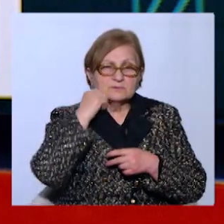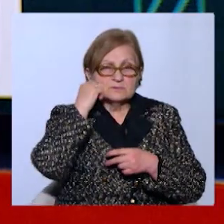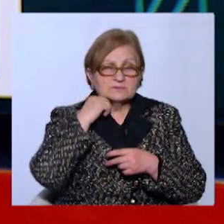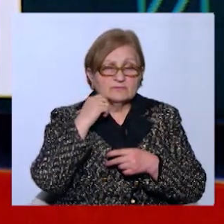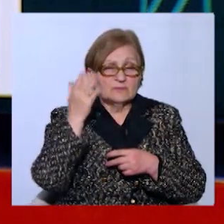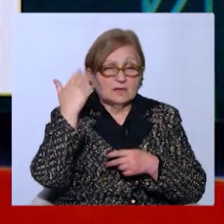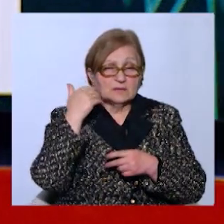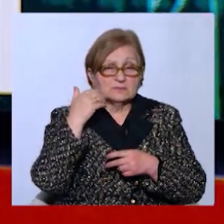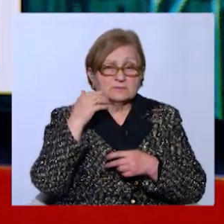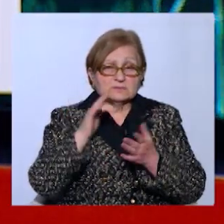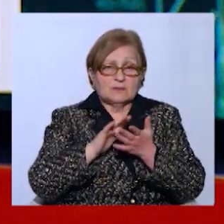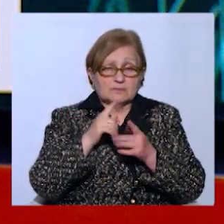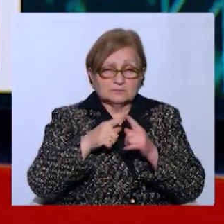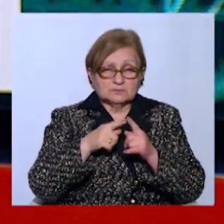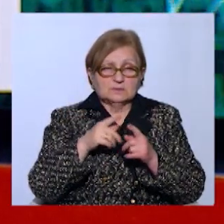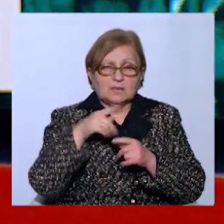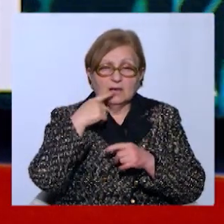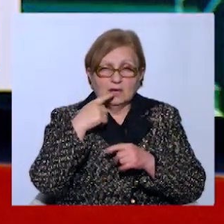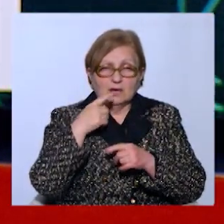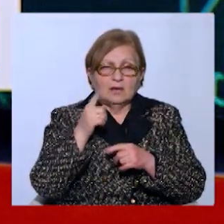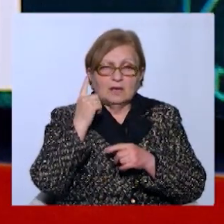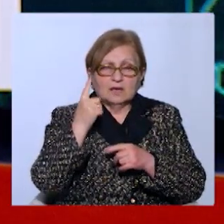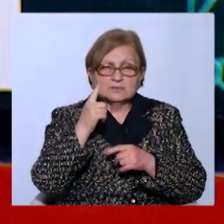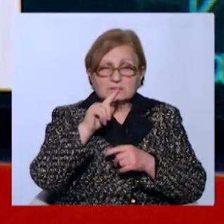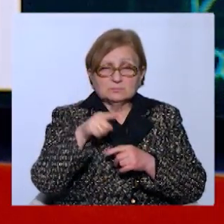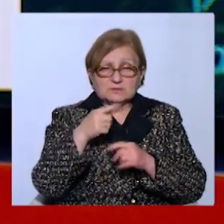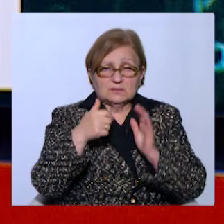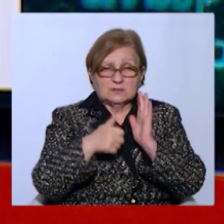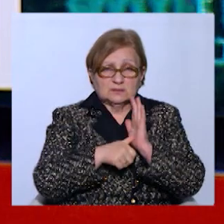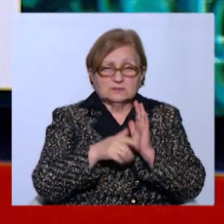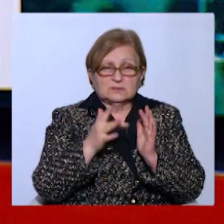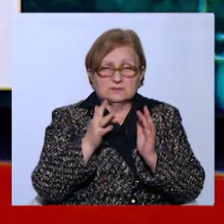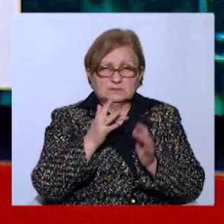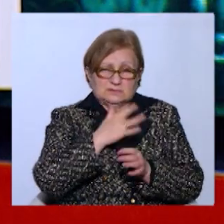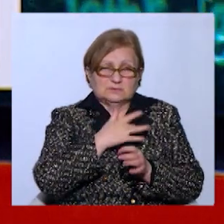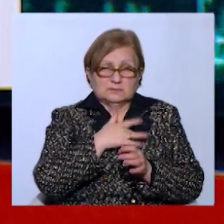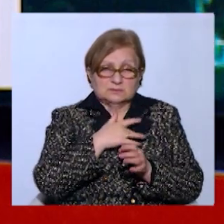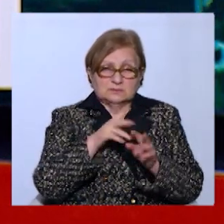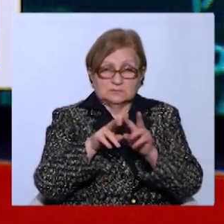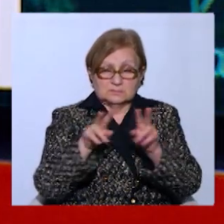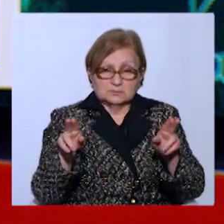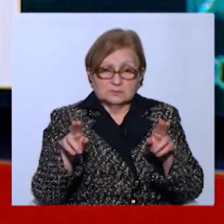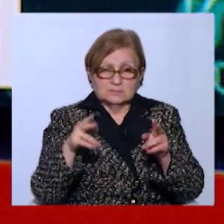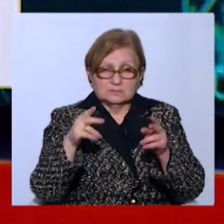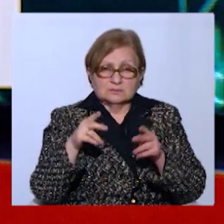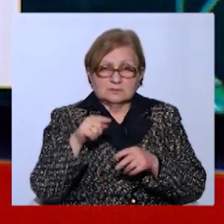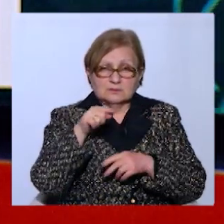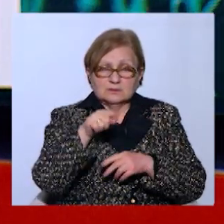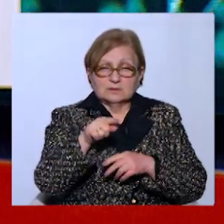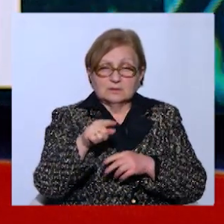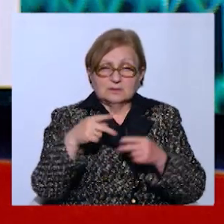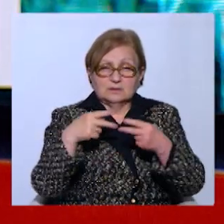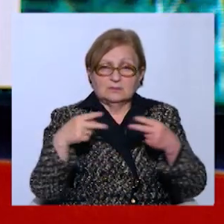მართკუთხედის სიგრძის ფარდობა სიგანესთან არის 1.6 ერთთან, მიახლოებით 1.6 ერთთან, აი ესეთი